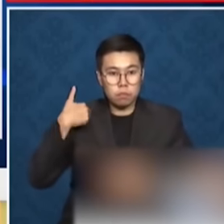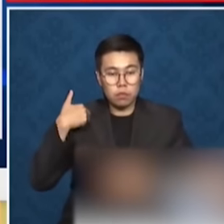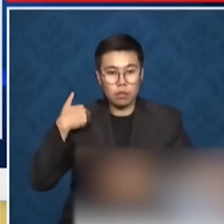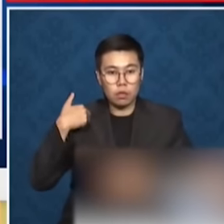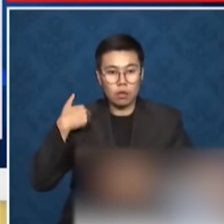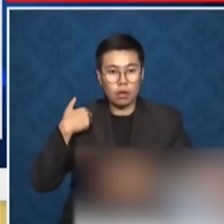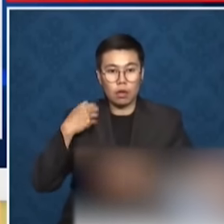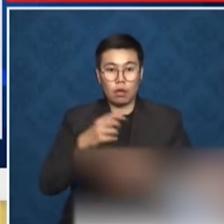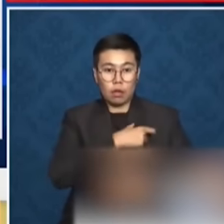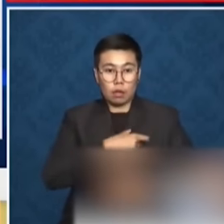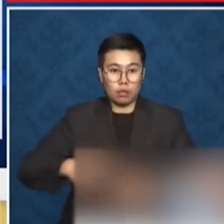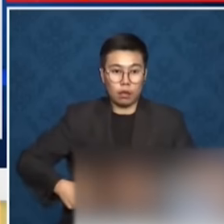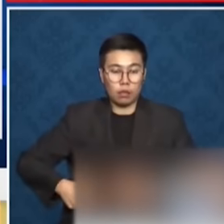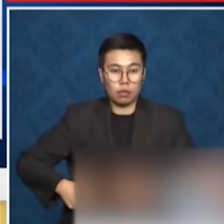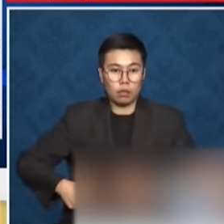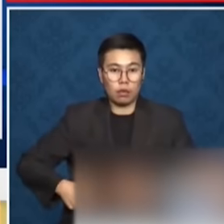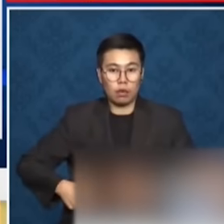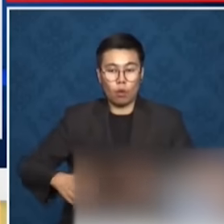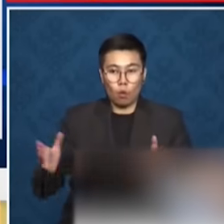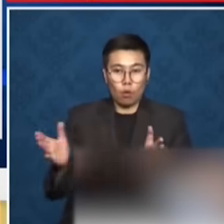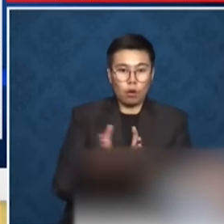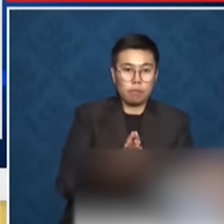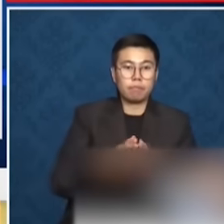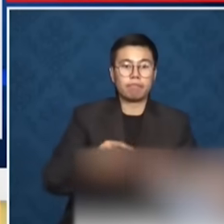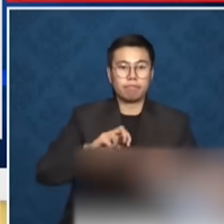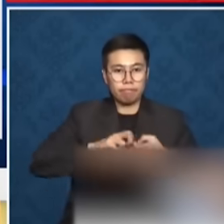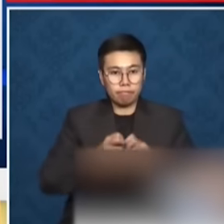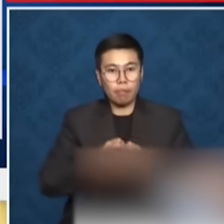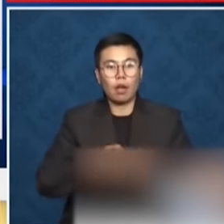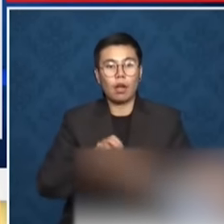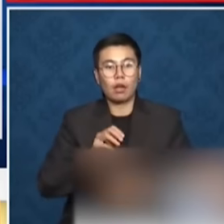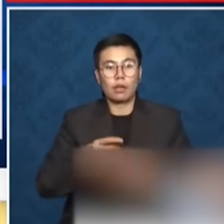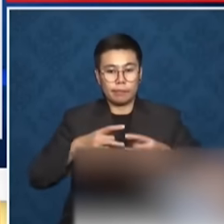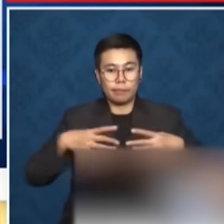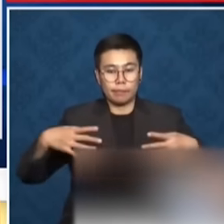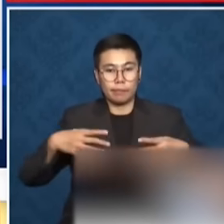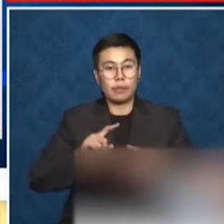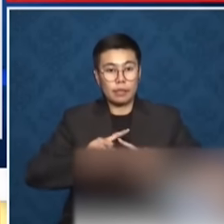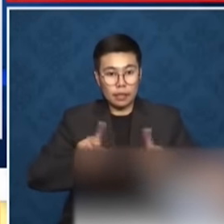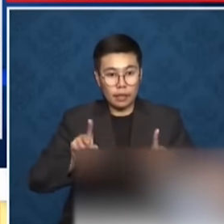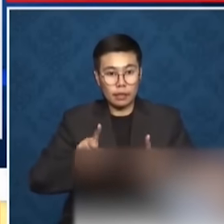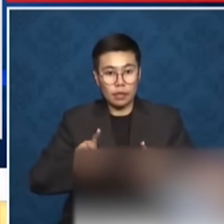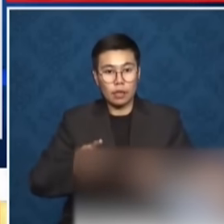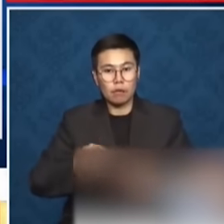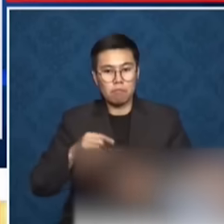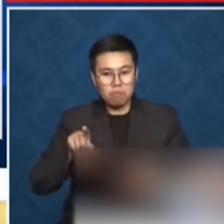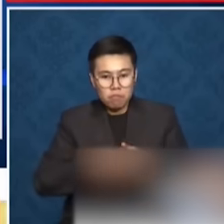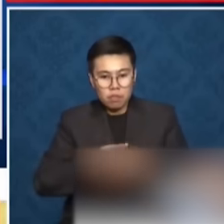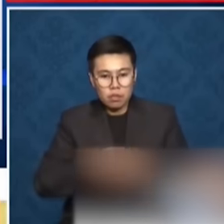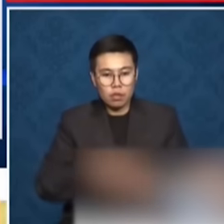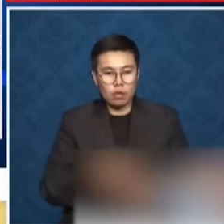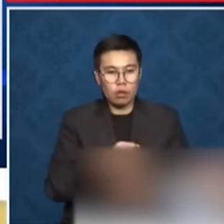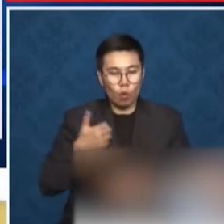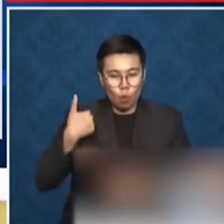รีช่วยว่าการกระทรวงมหาดไทยและมีข้อความระบุพร้อมเซ็นเซอร์ข้อความบางส่วนในภาพว่าพรุ่งนี้เจอปะทะไม่เจรจา